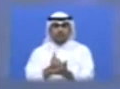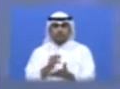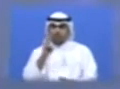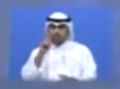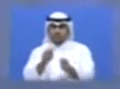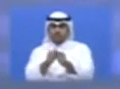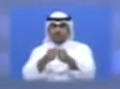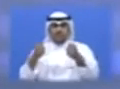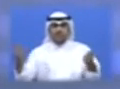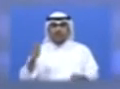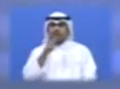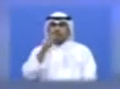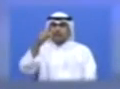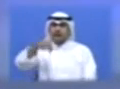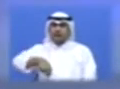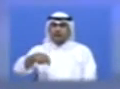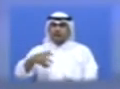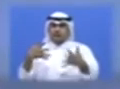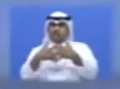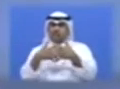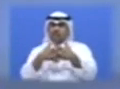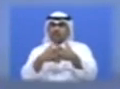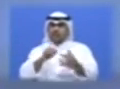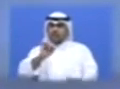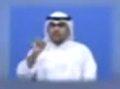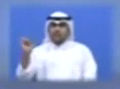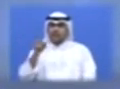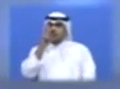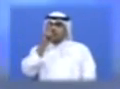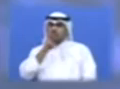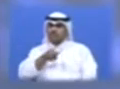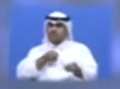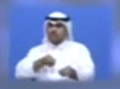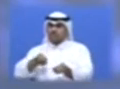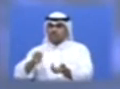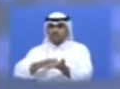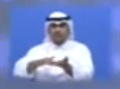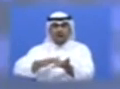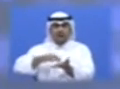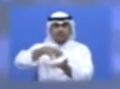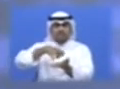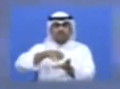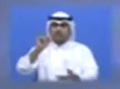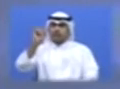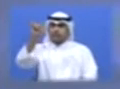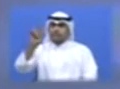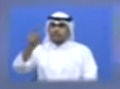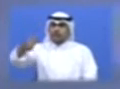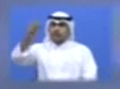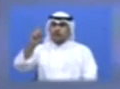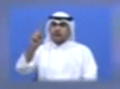إحدى الصحف المحلية حول استيلاء إحدى الشركات التنظيف على أراض بمنطقة ميناء عبدالله رغم